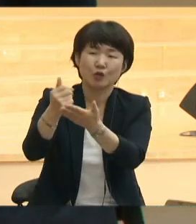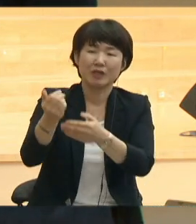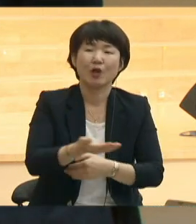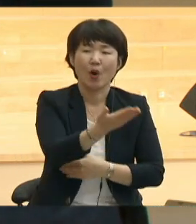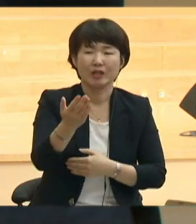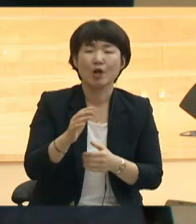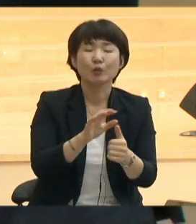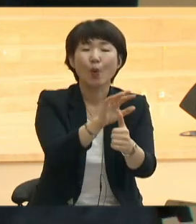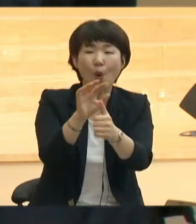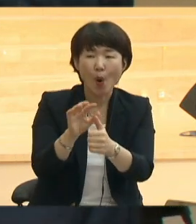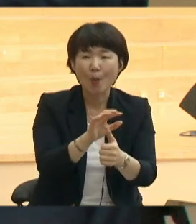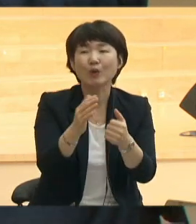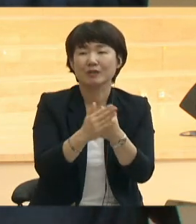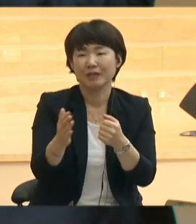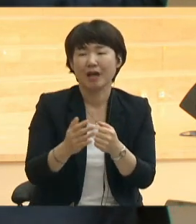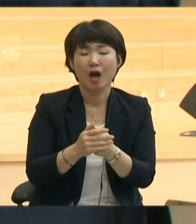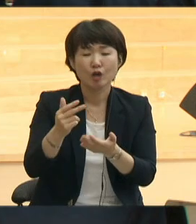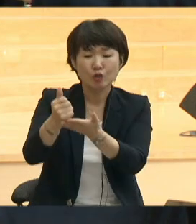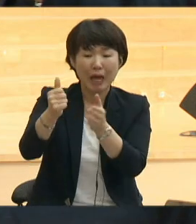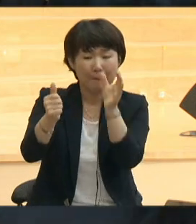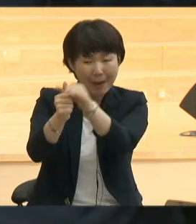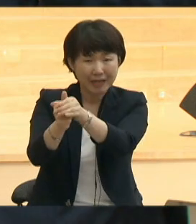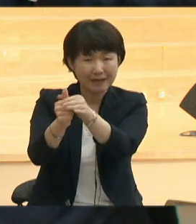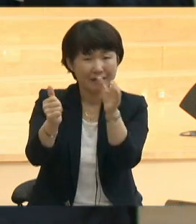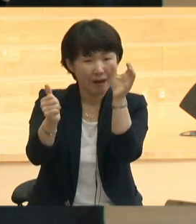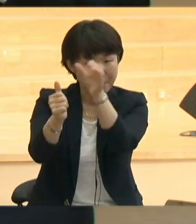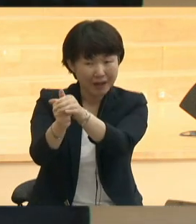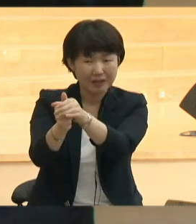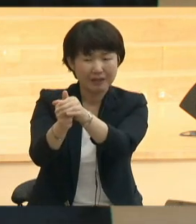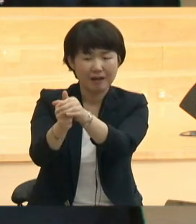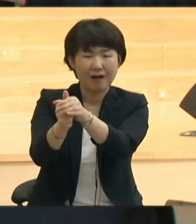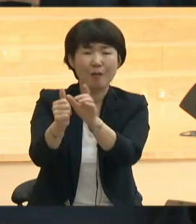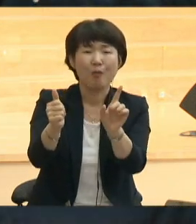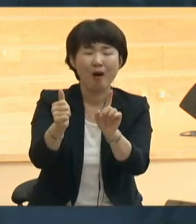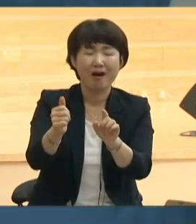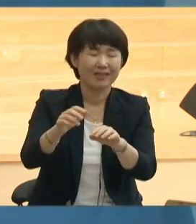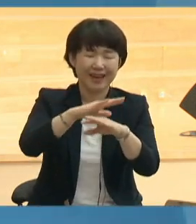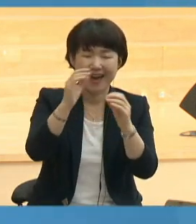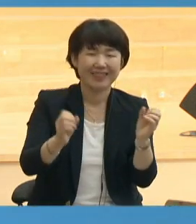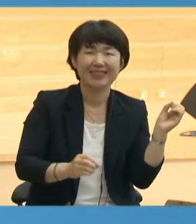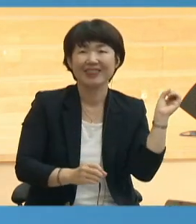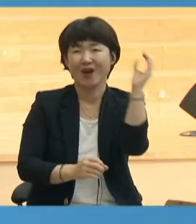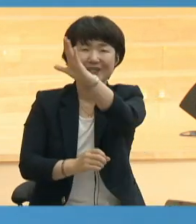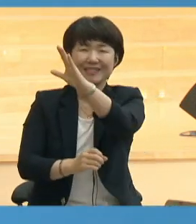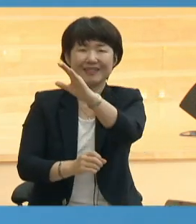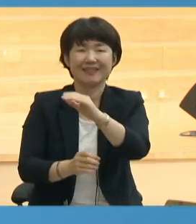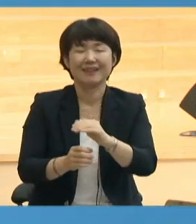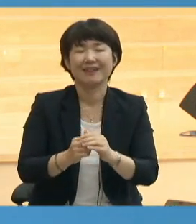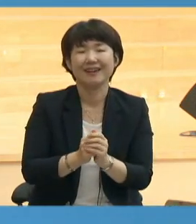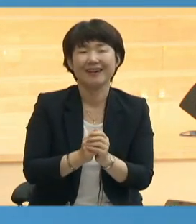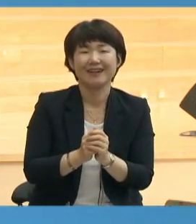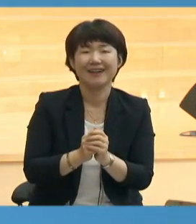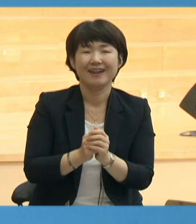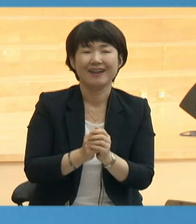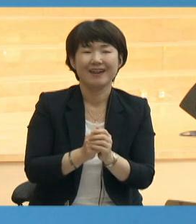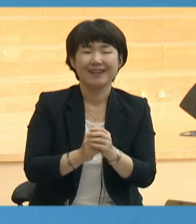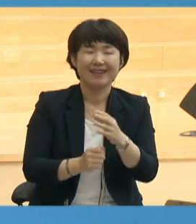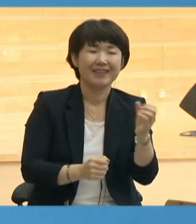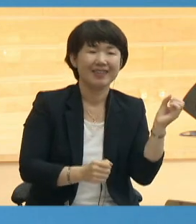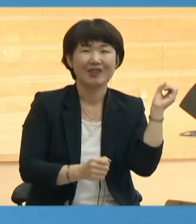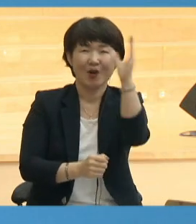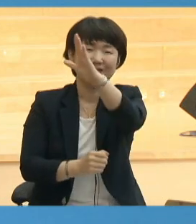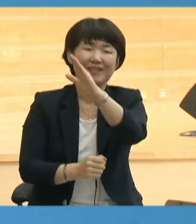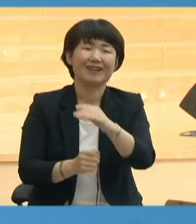라 여기서 죽게 맡긴다 그 마르면 맡긴다 던지는 집에 찍었지 치부 집 어떤지 뿐